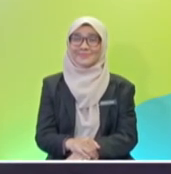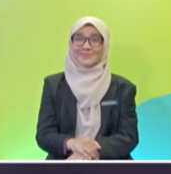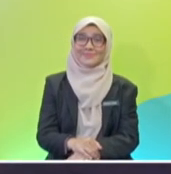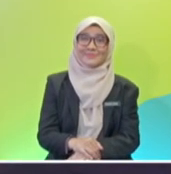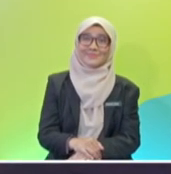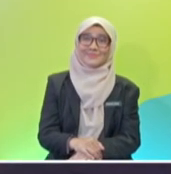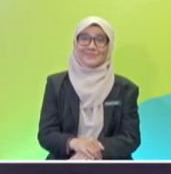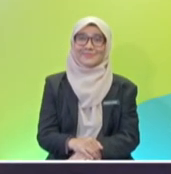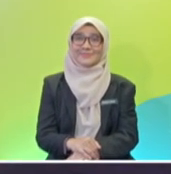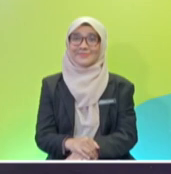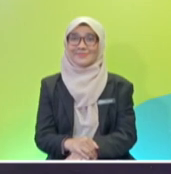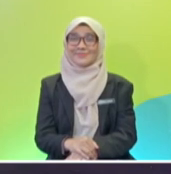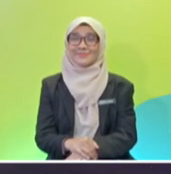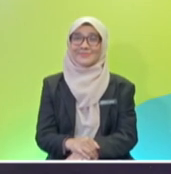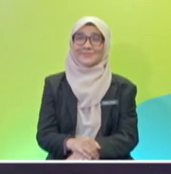Gerak dong.